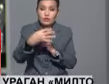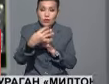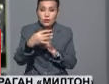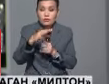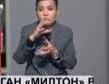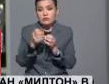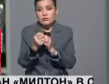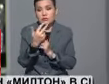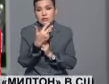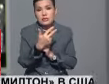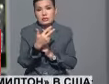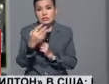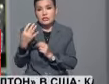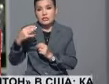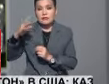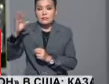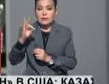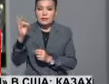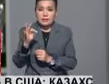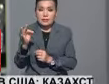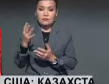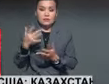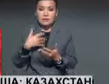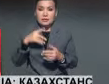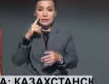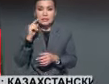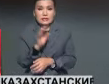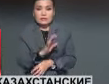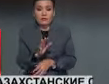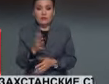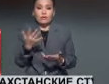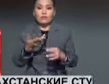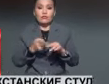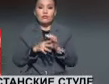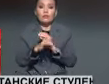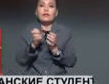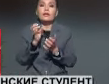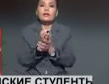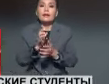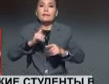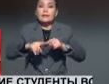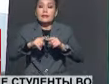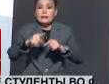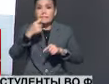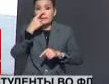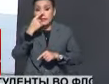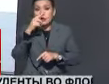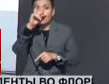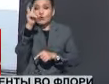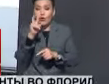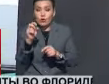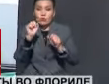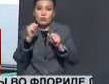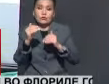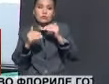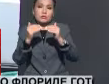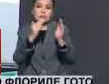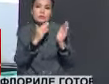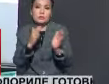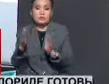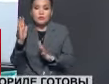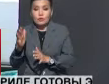всего 3-4%, да? А мы даже не заметим. Эксперт уверен, в ближайшие дни доллар вернется в разумное русло.